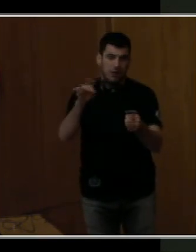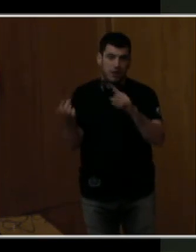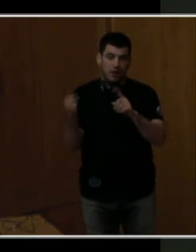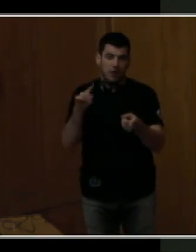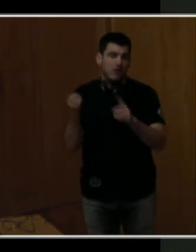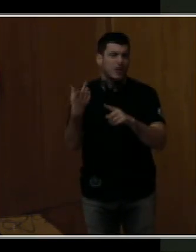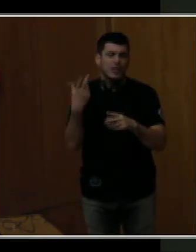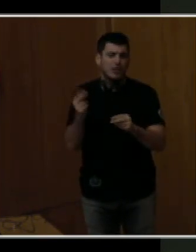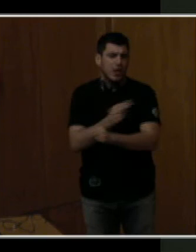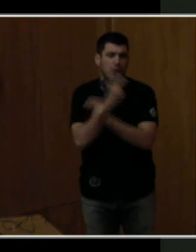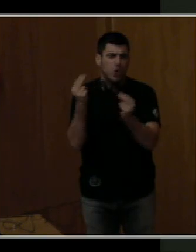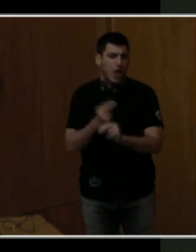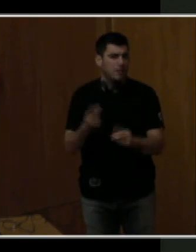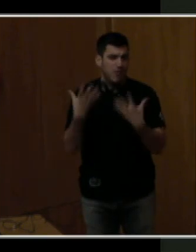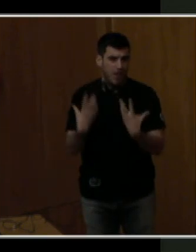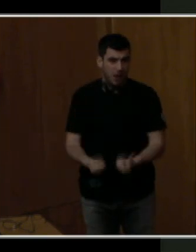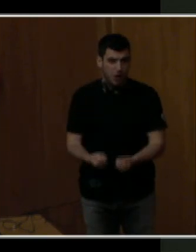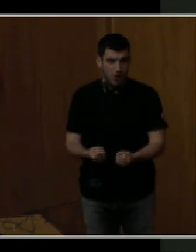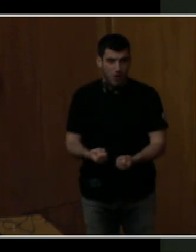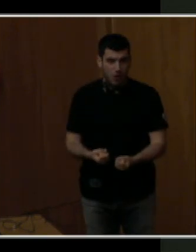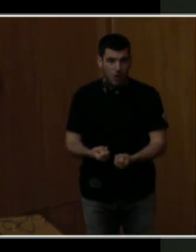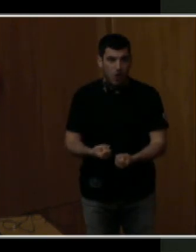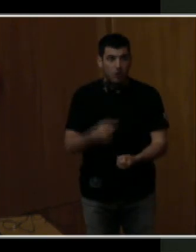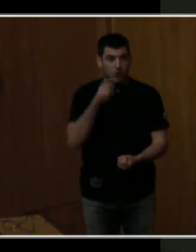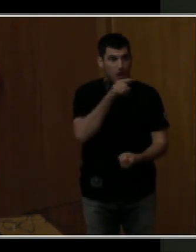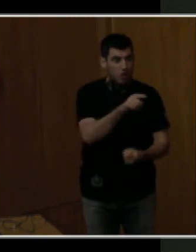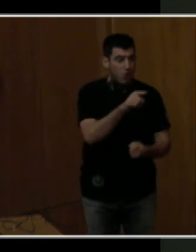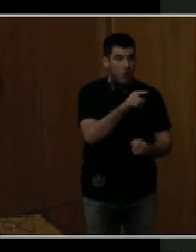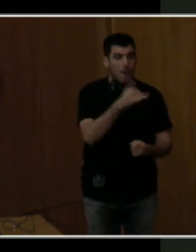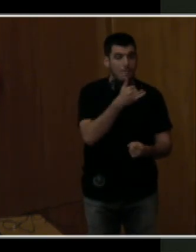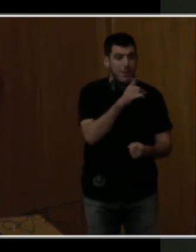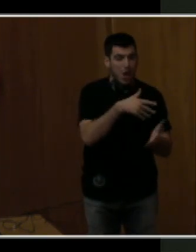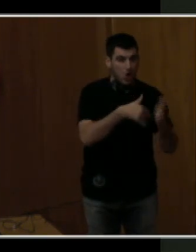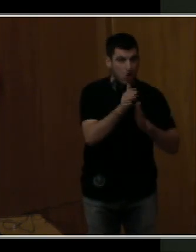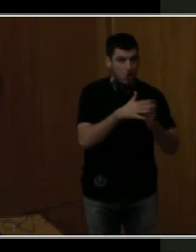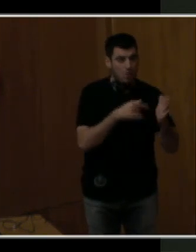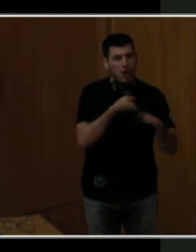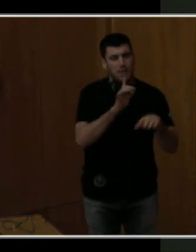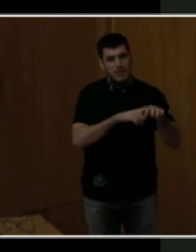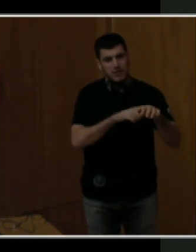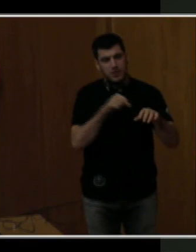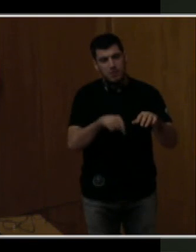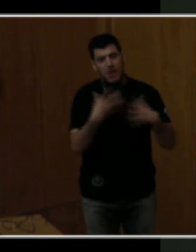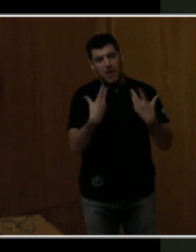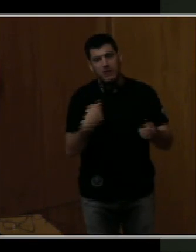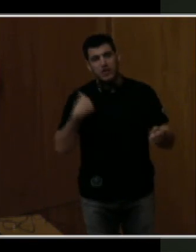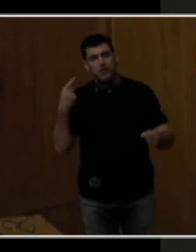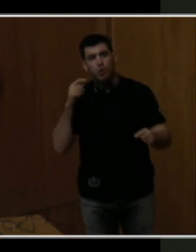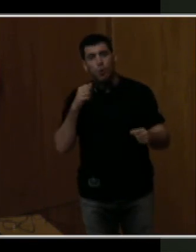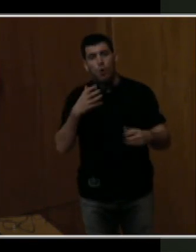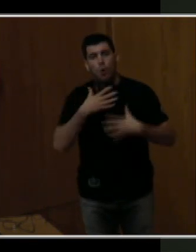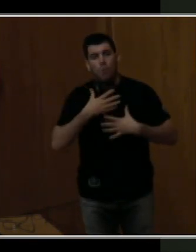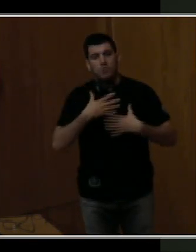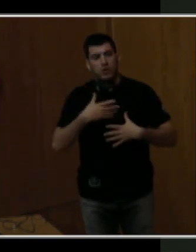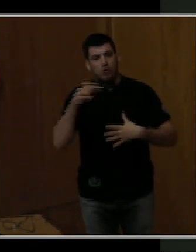ότι είμαι αναμένος με το μπλε χρώμα και αν κάποια στιγμή έχετε ένας οπτικός παλμός και μου κλείσει το